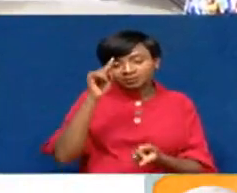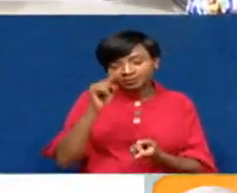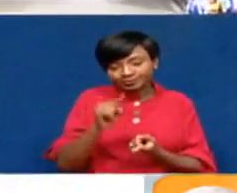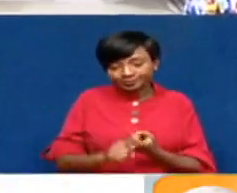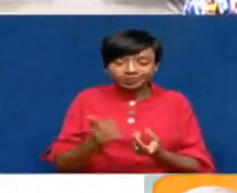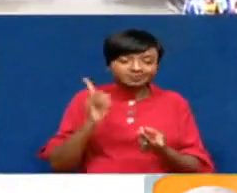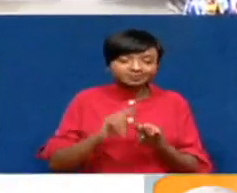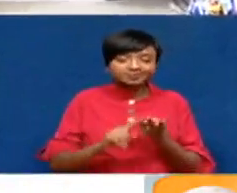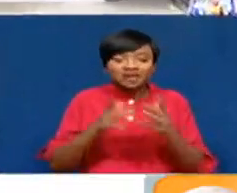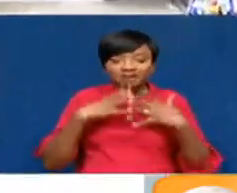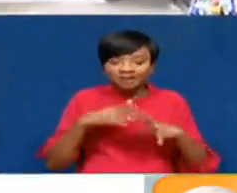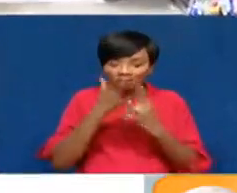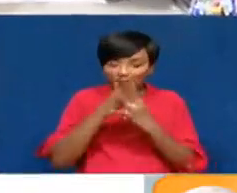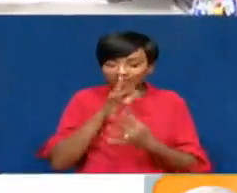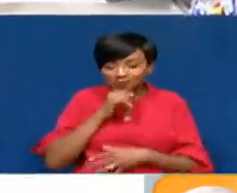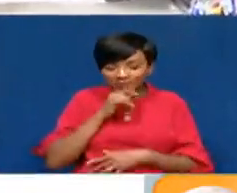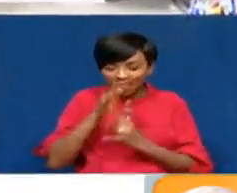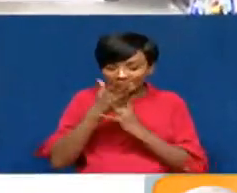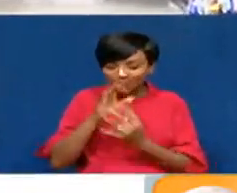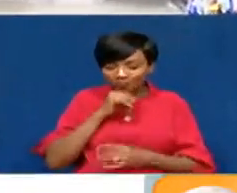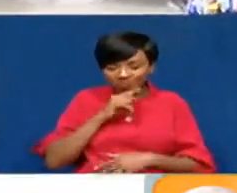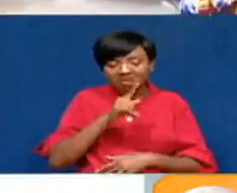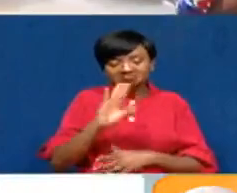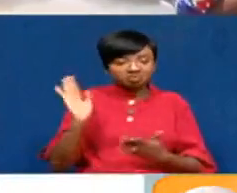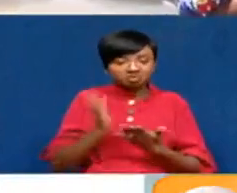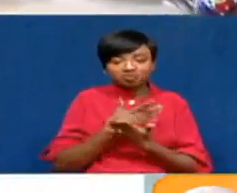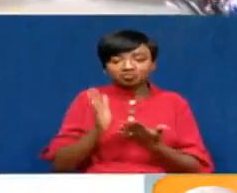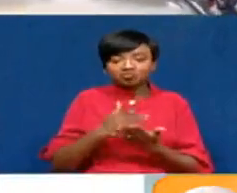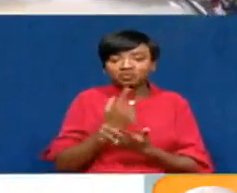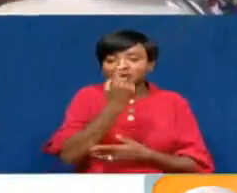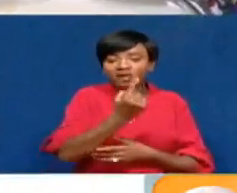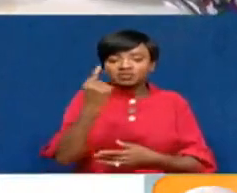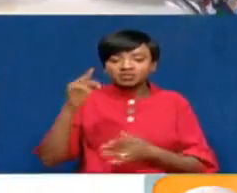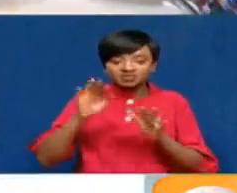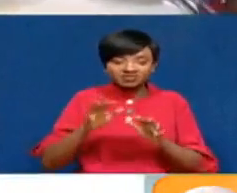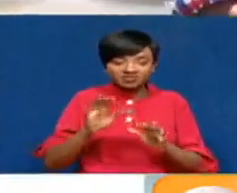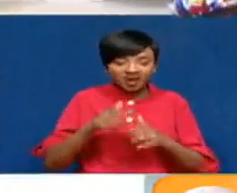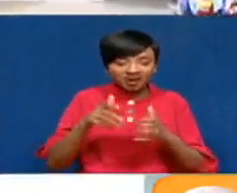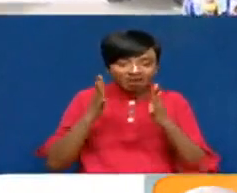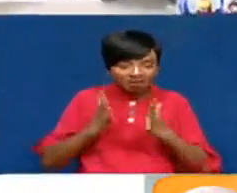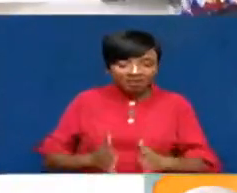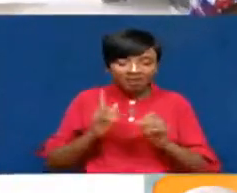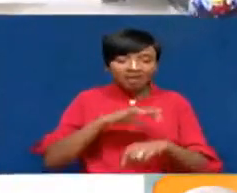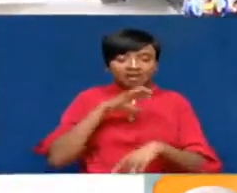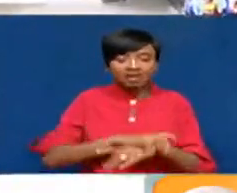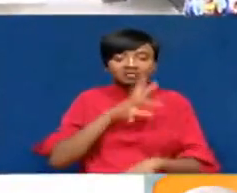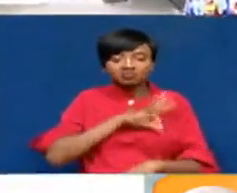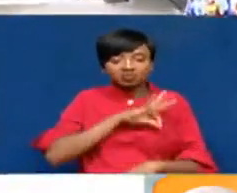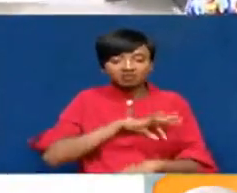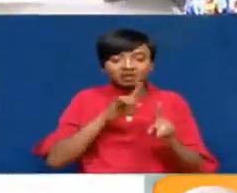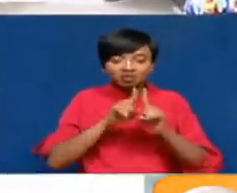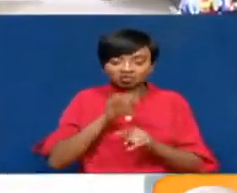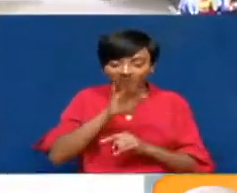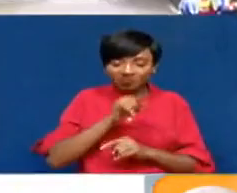tumefukuza makatel na mabroka. Kila mkulima aongeze mazao yake na kupitia kwa mapato